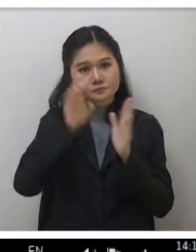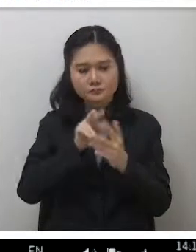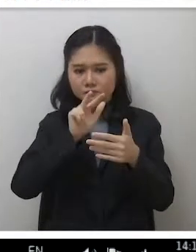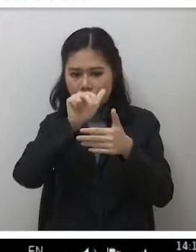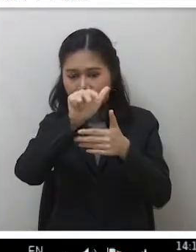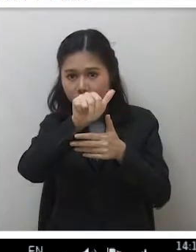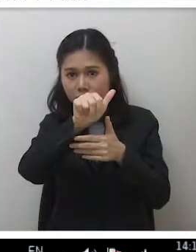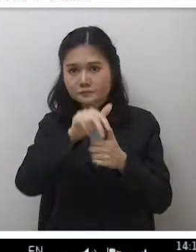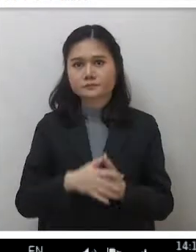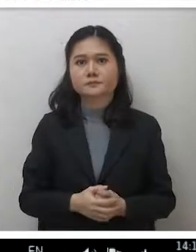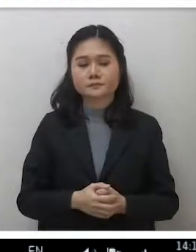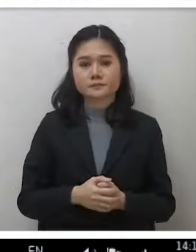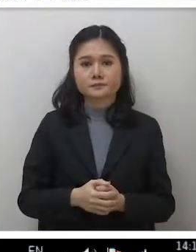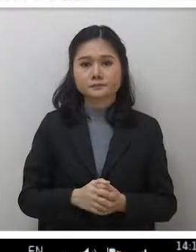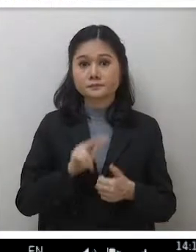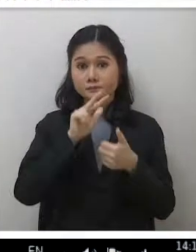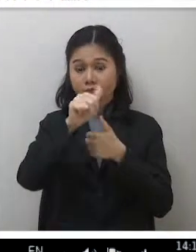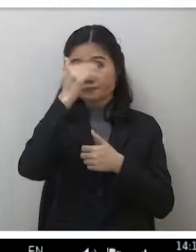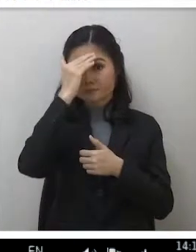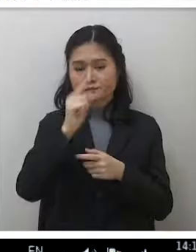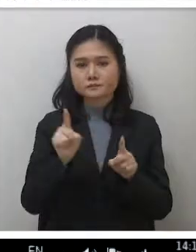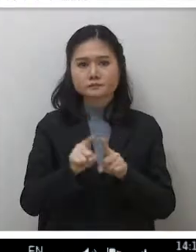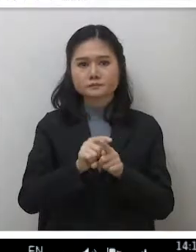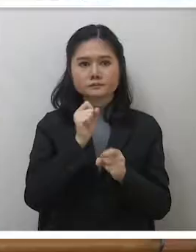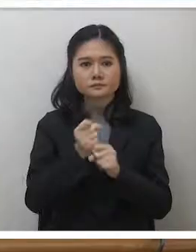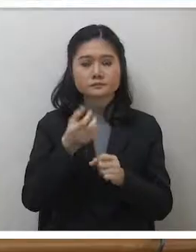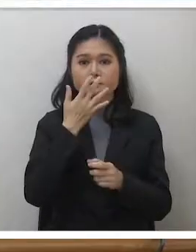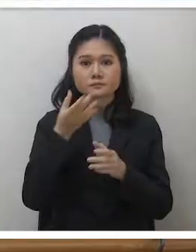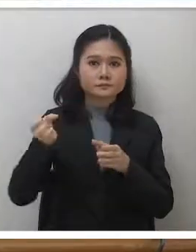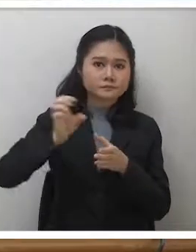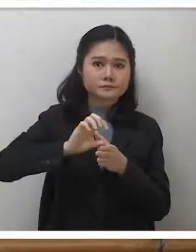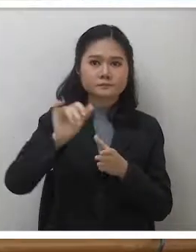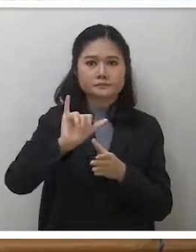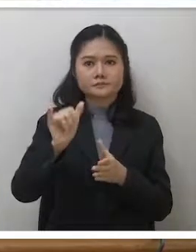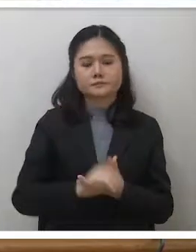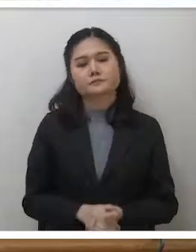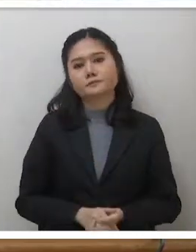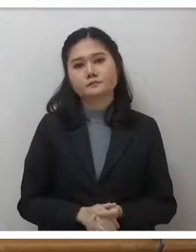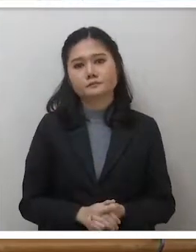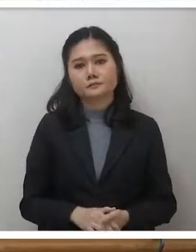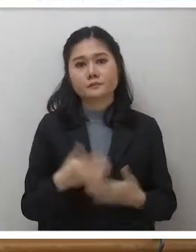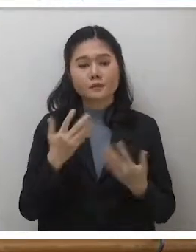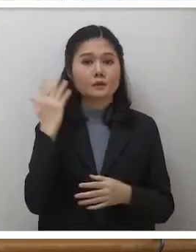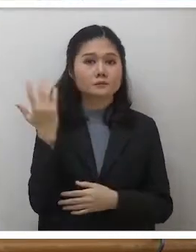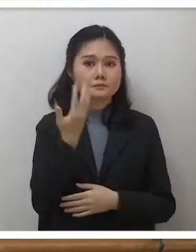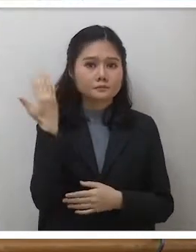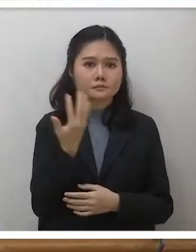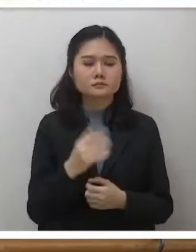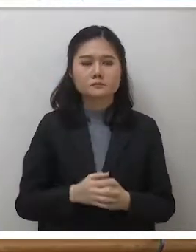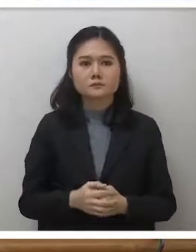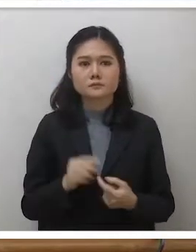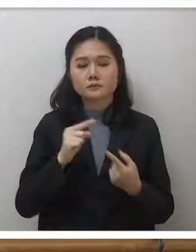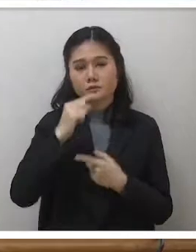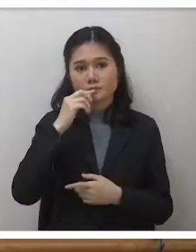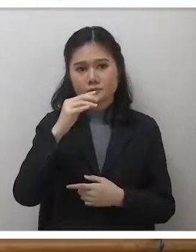ใช่ไหมเพราะว่าเขายังไม่ได้ลงสีนี่บรรยากาศของไ